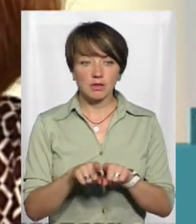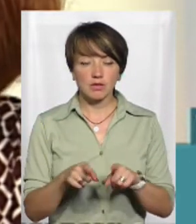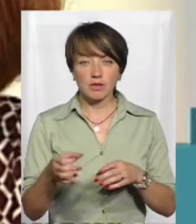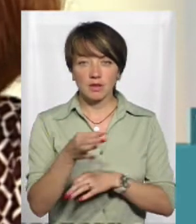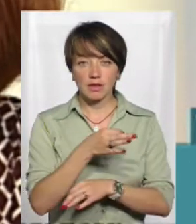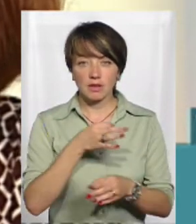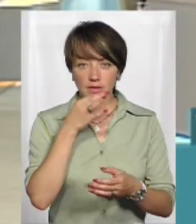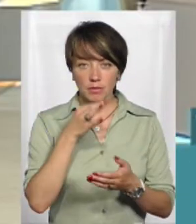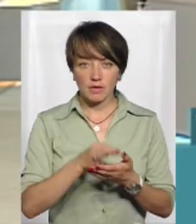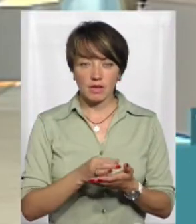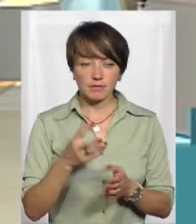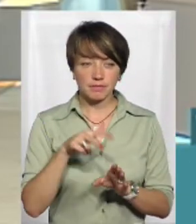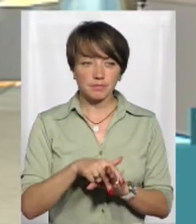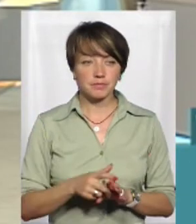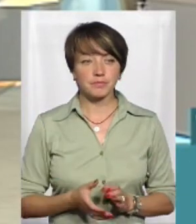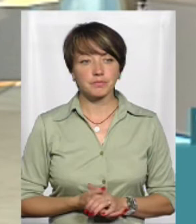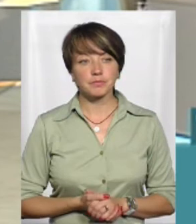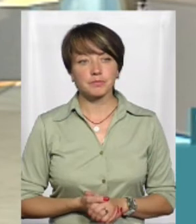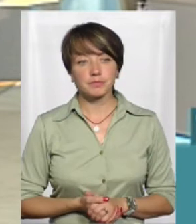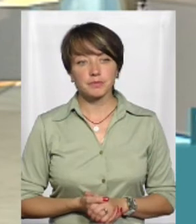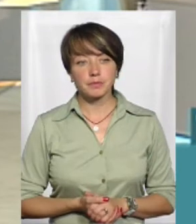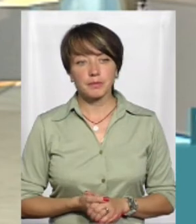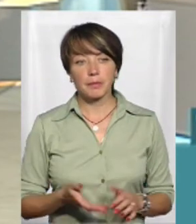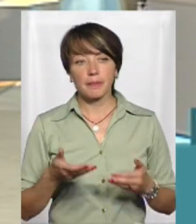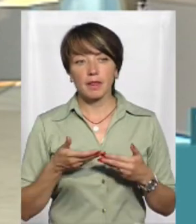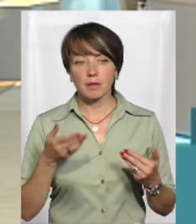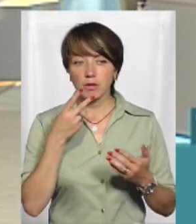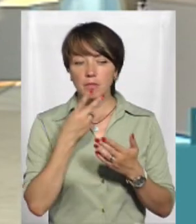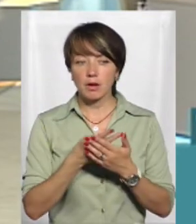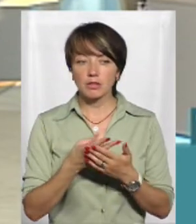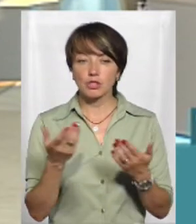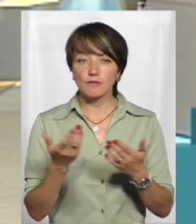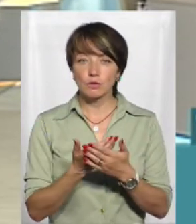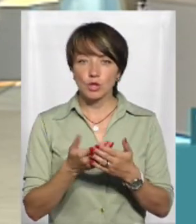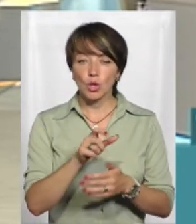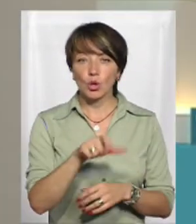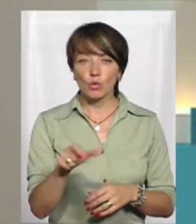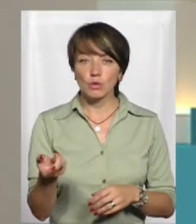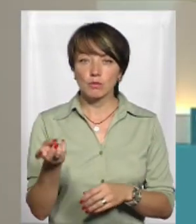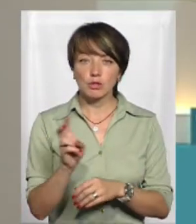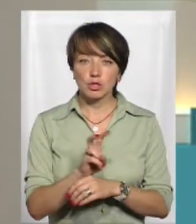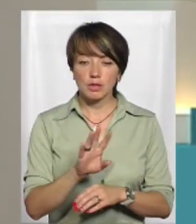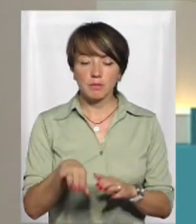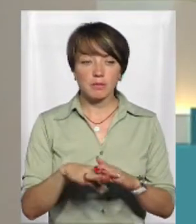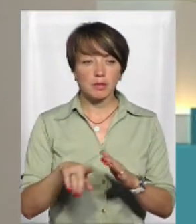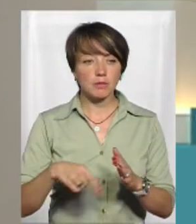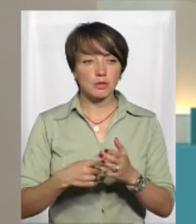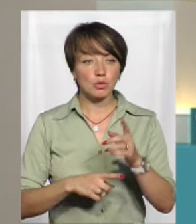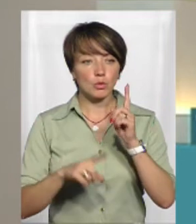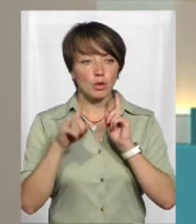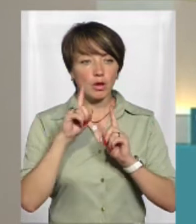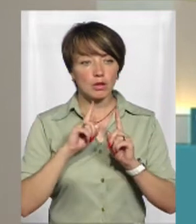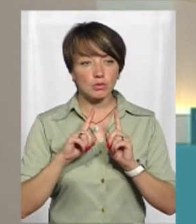на себе такий ризик. Як ми бачили в сюжеті, люди прийшли під міську раду